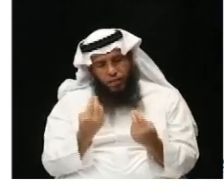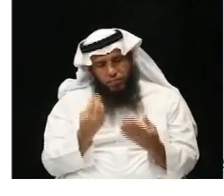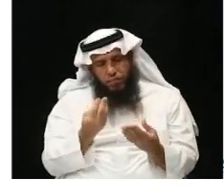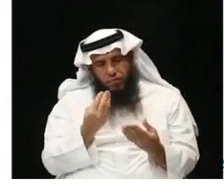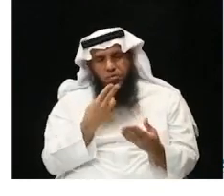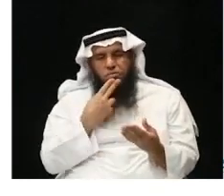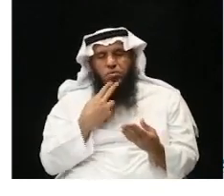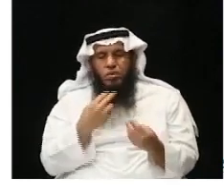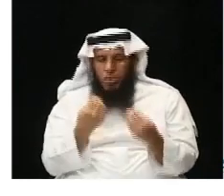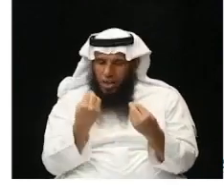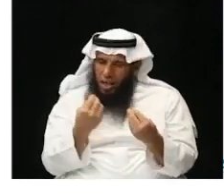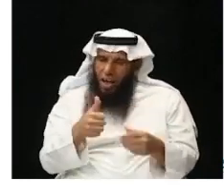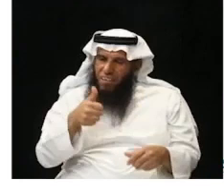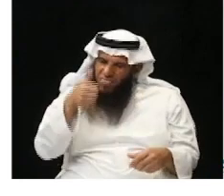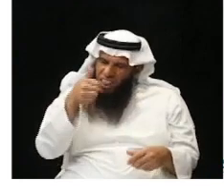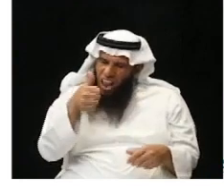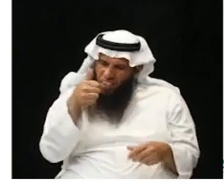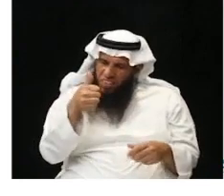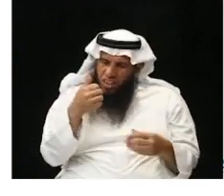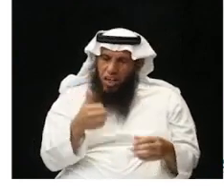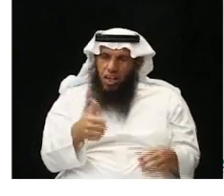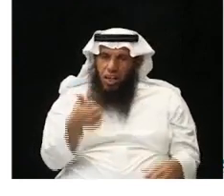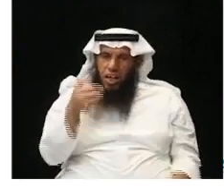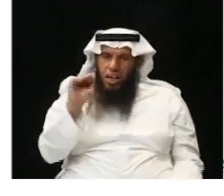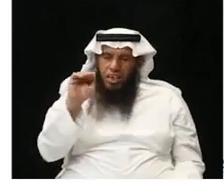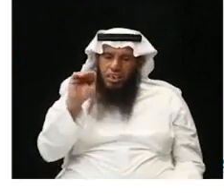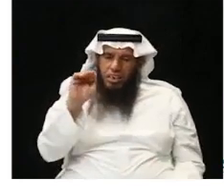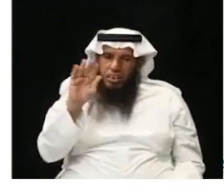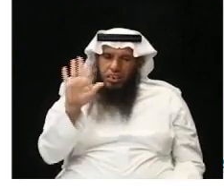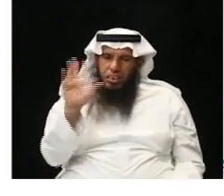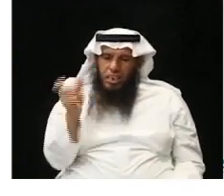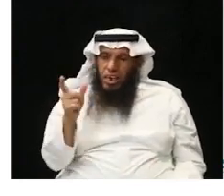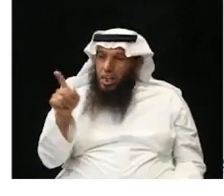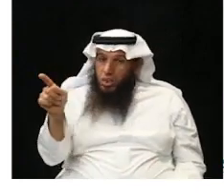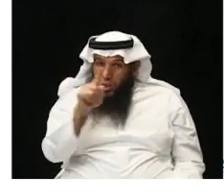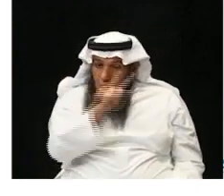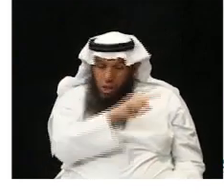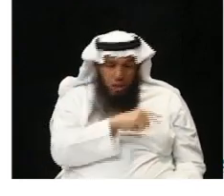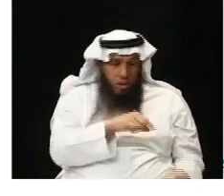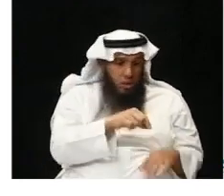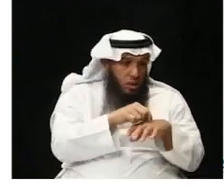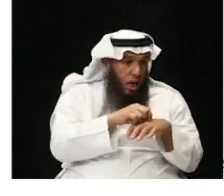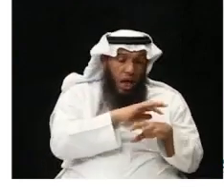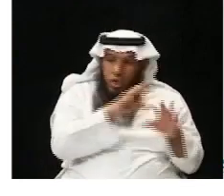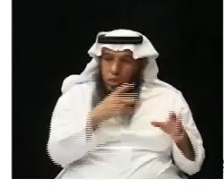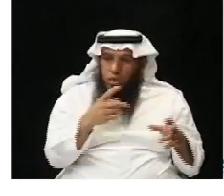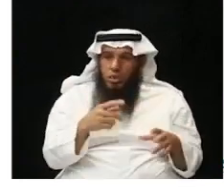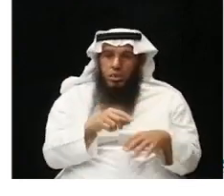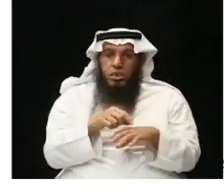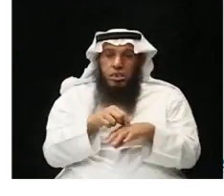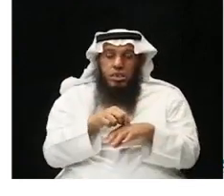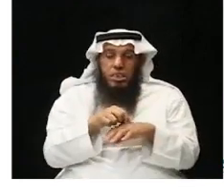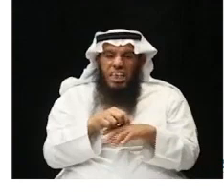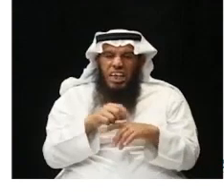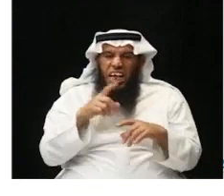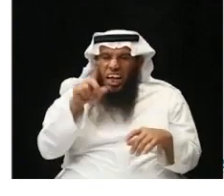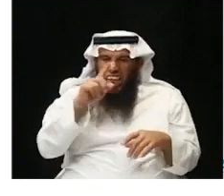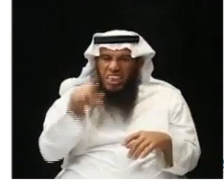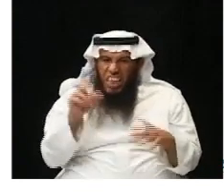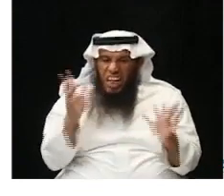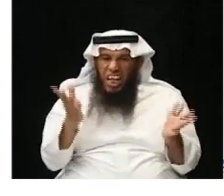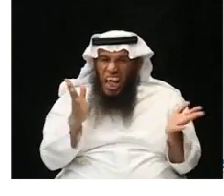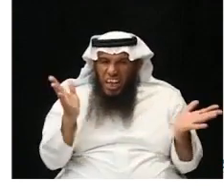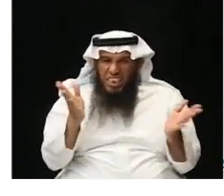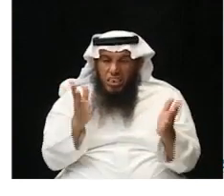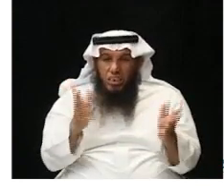أحسن. إلا بالتي هي أحسن، وهي دعوة لي ولك ولأي شخص عندما يرى الإنسان على منكر أو على خطأ أو